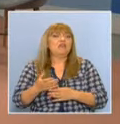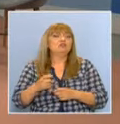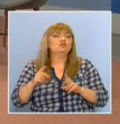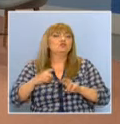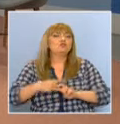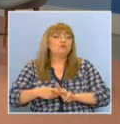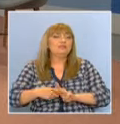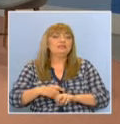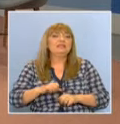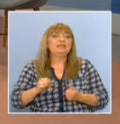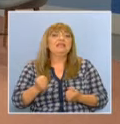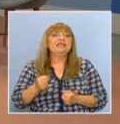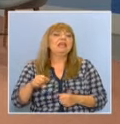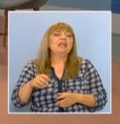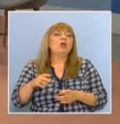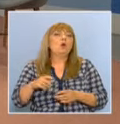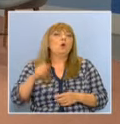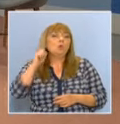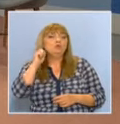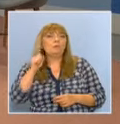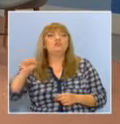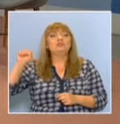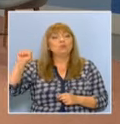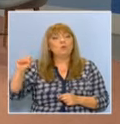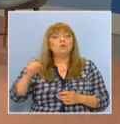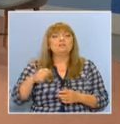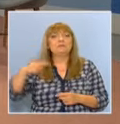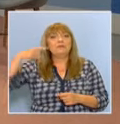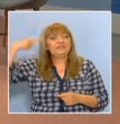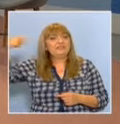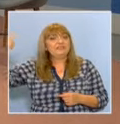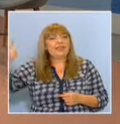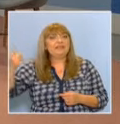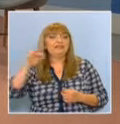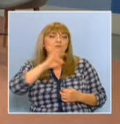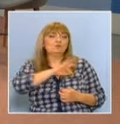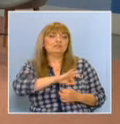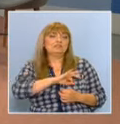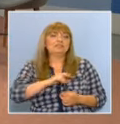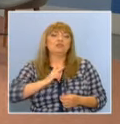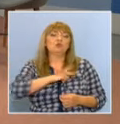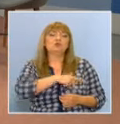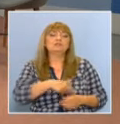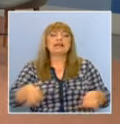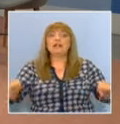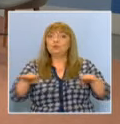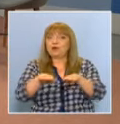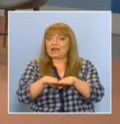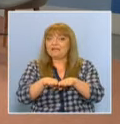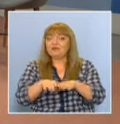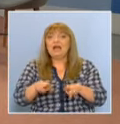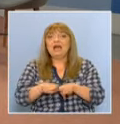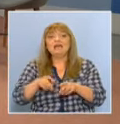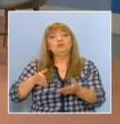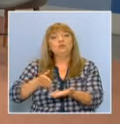или пък утопичен комунизъм. Тоест идеи като постигане на социално равенство като път